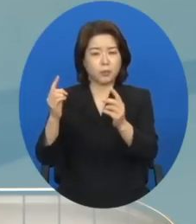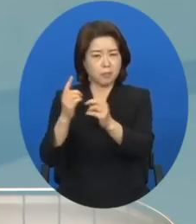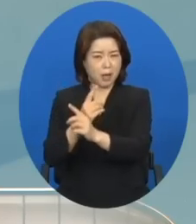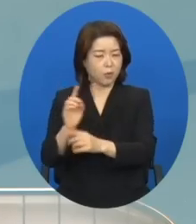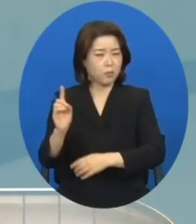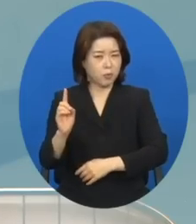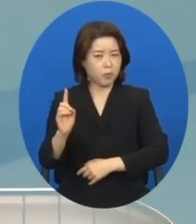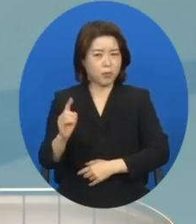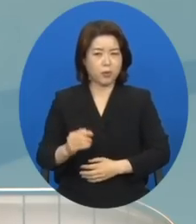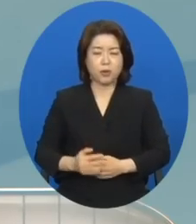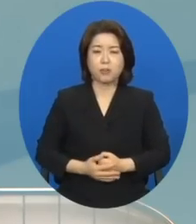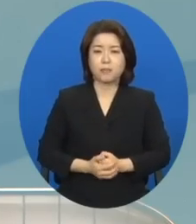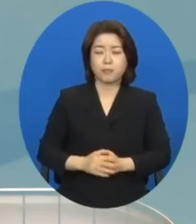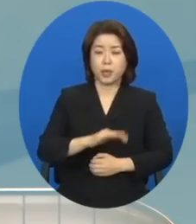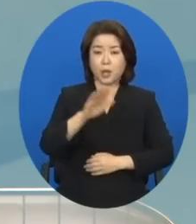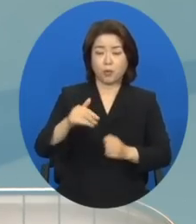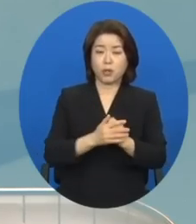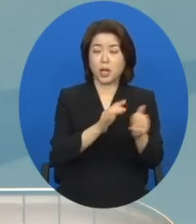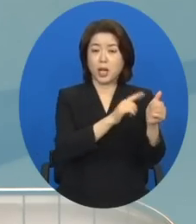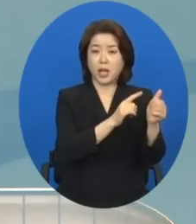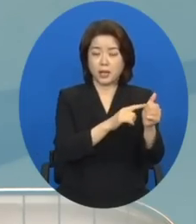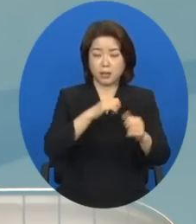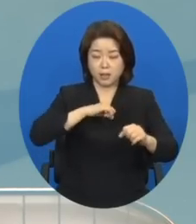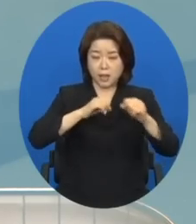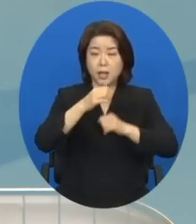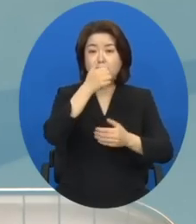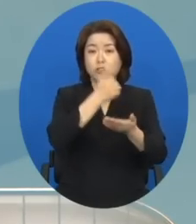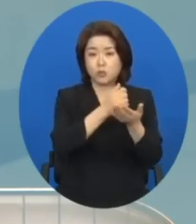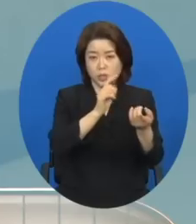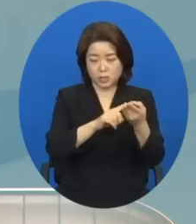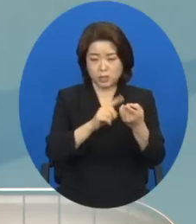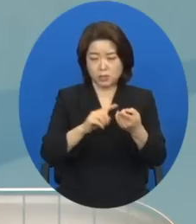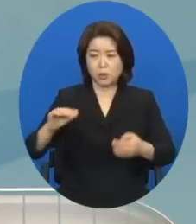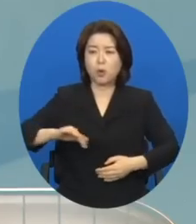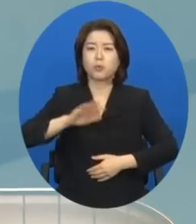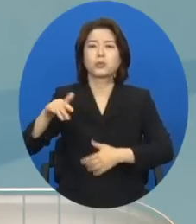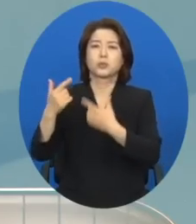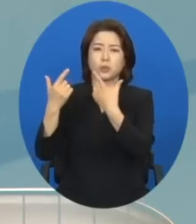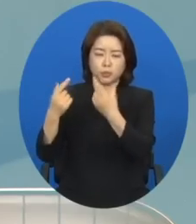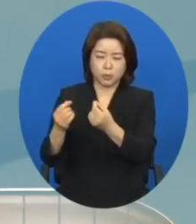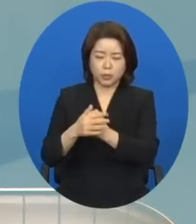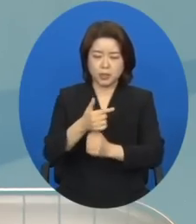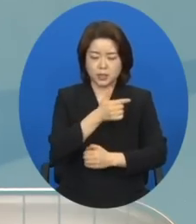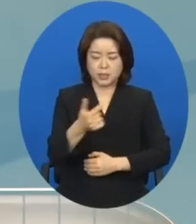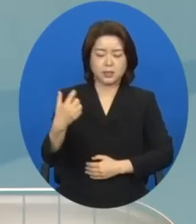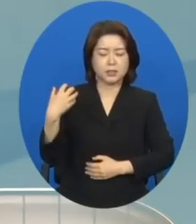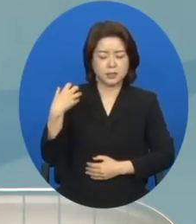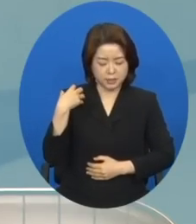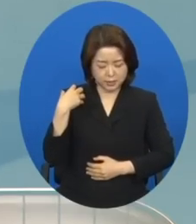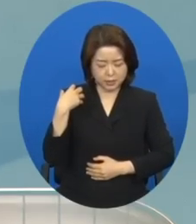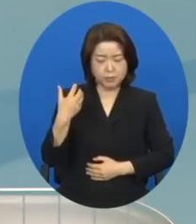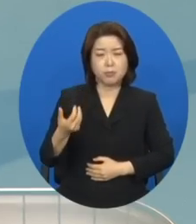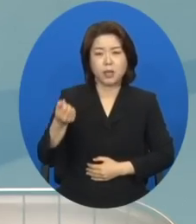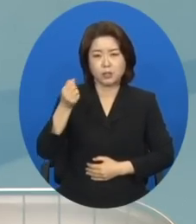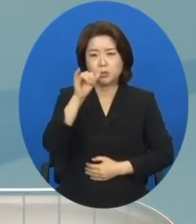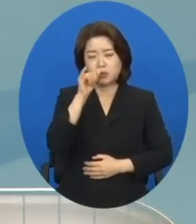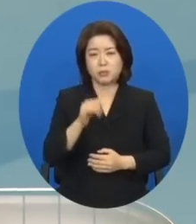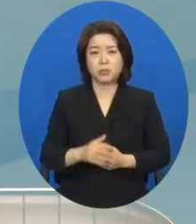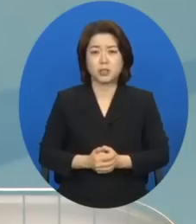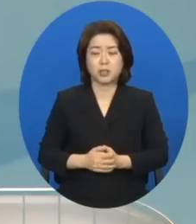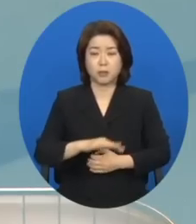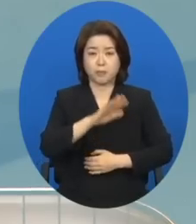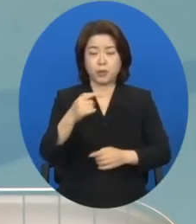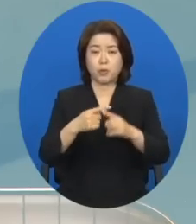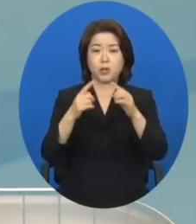거죠. 우리는 에런이 지은 죄에 대해서 우리 역시도 큰 책임을 지고 있습니다. 우리